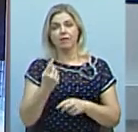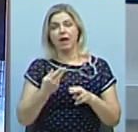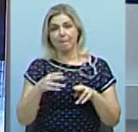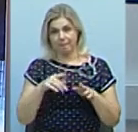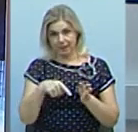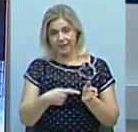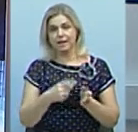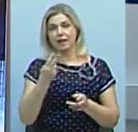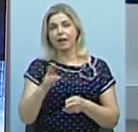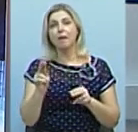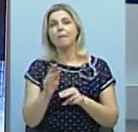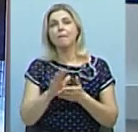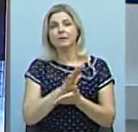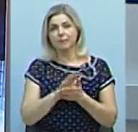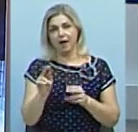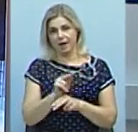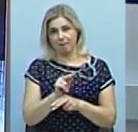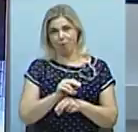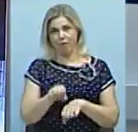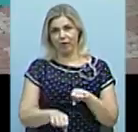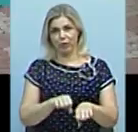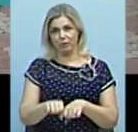для безкоштовного ремонту велосипедів.